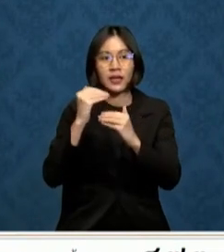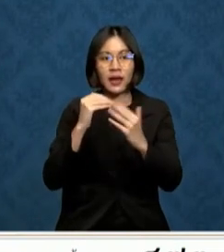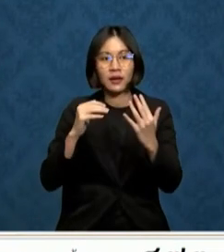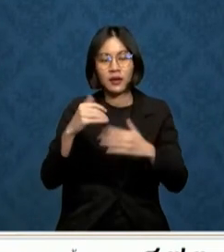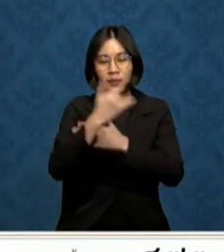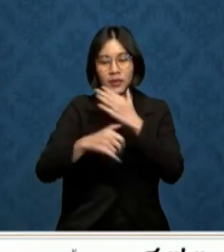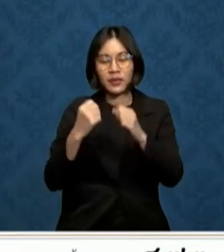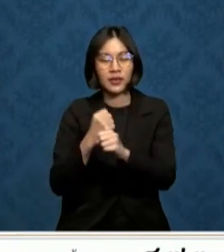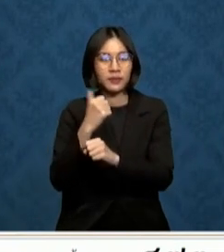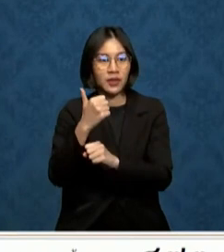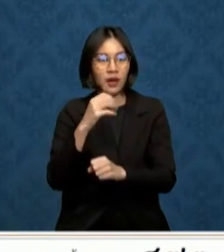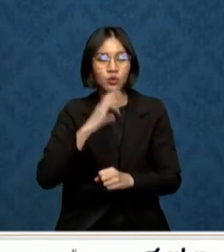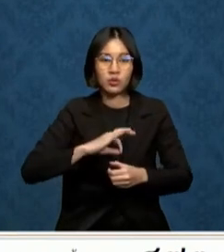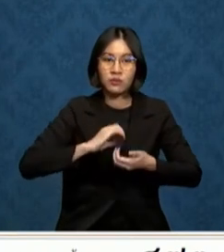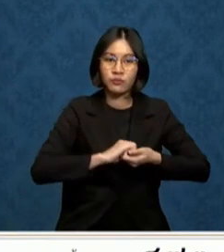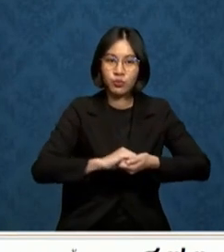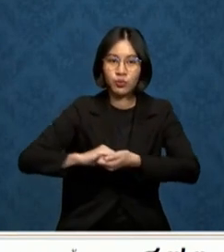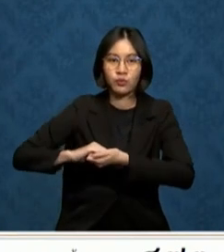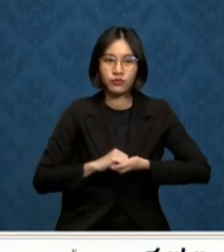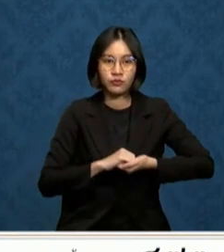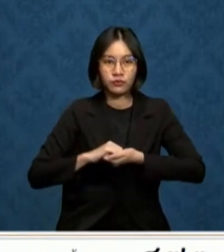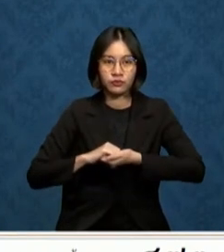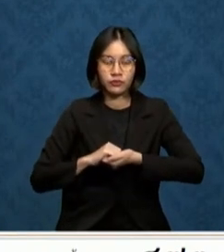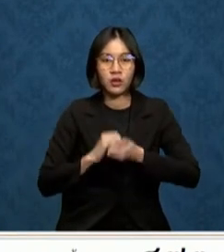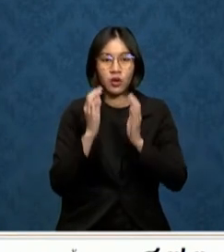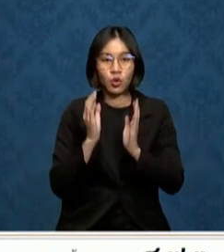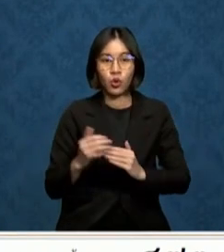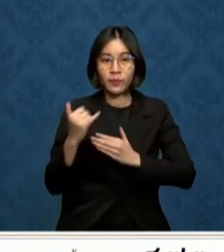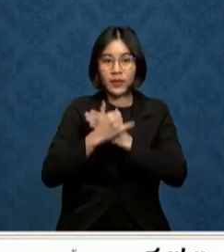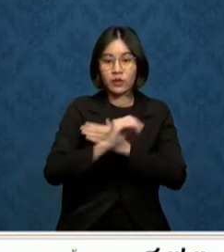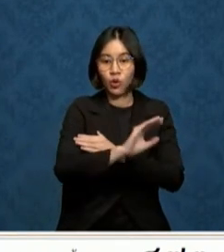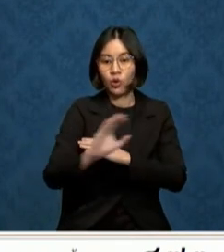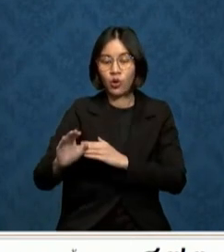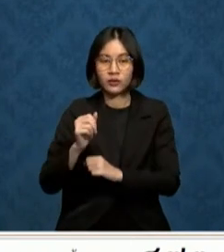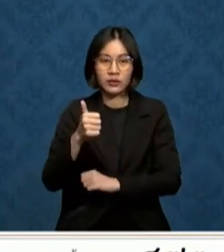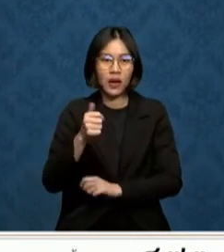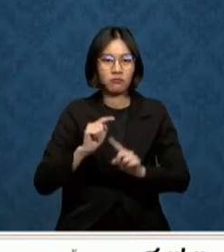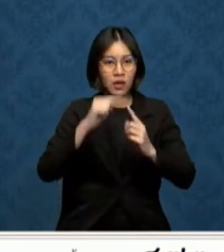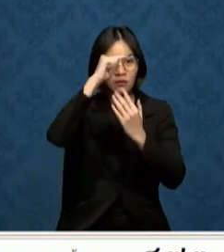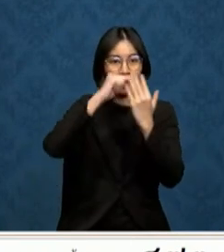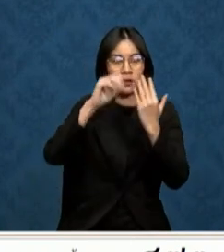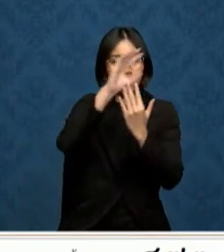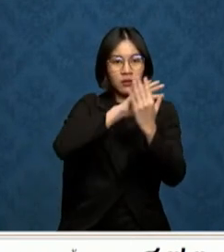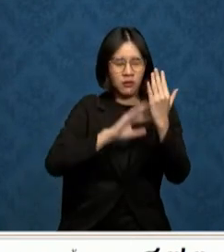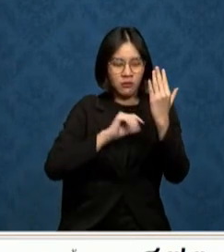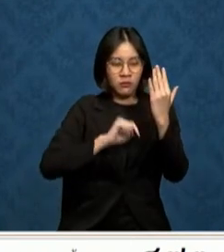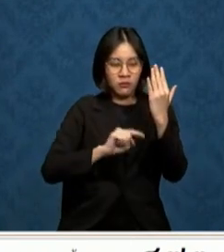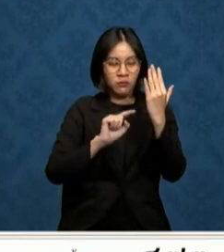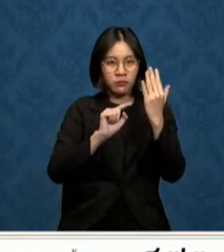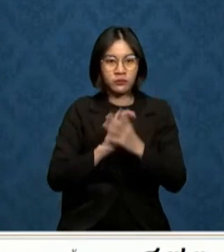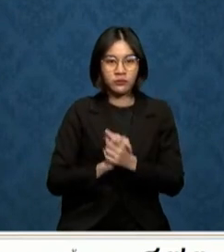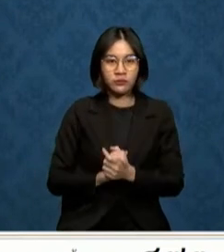ได้สร้างความกลมเกลียวให้แก่คนในชาติได้ตรงกันข้ามของเรานะครับบ